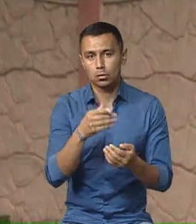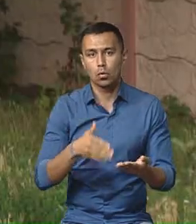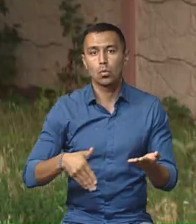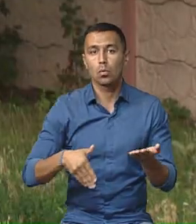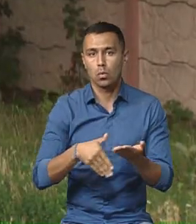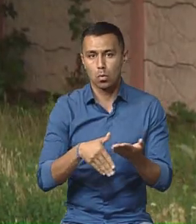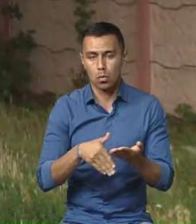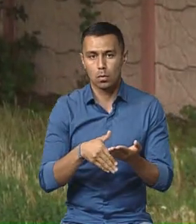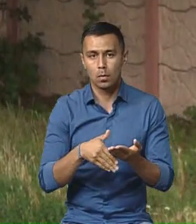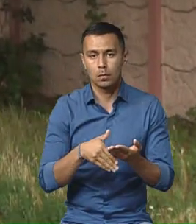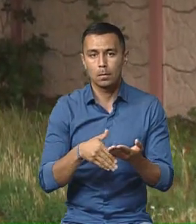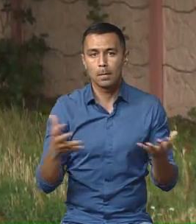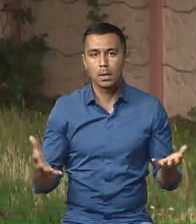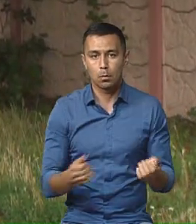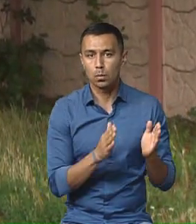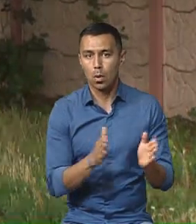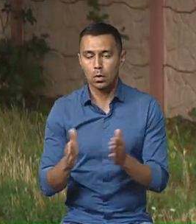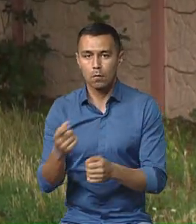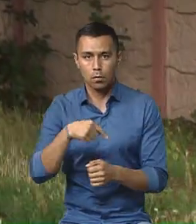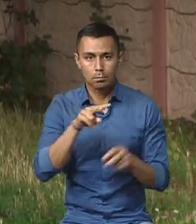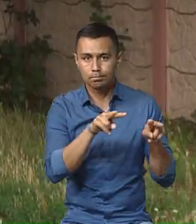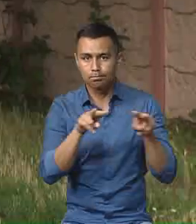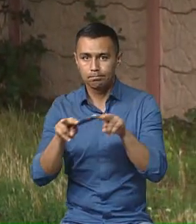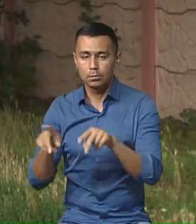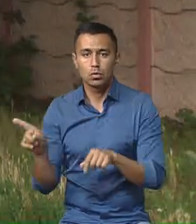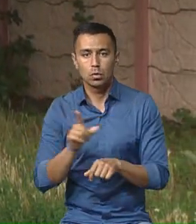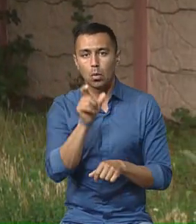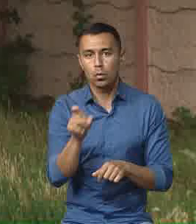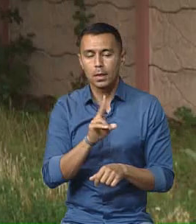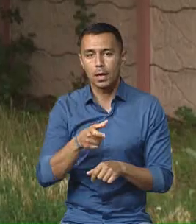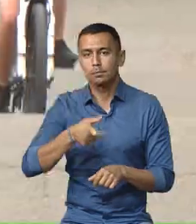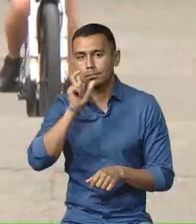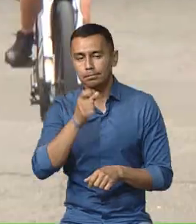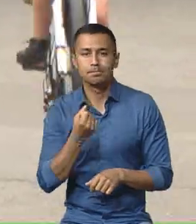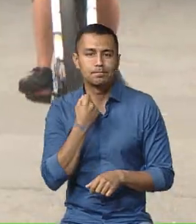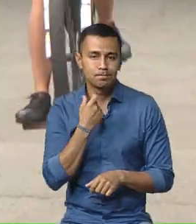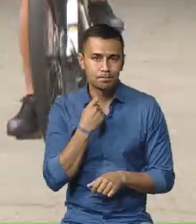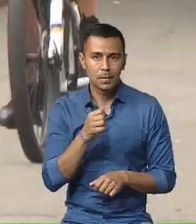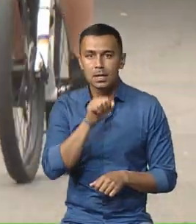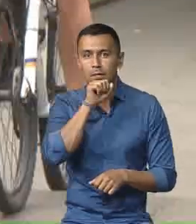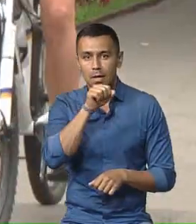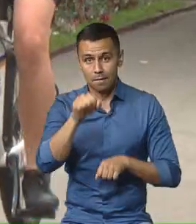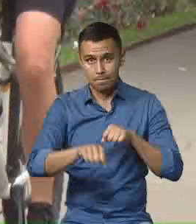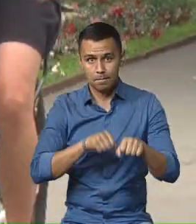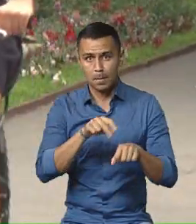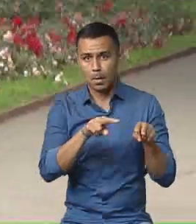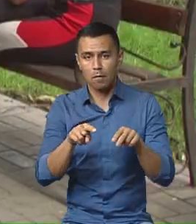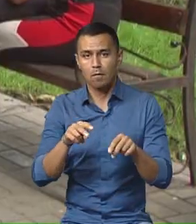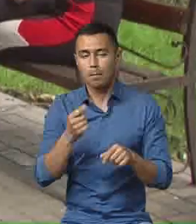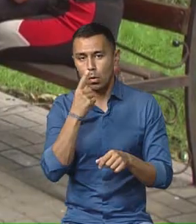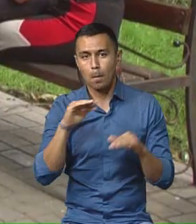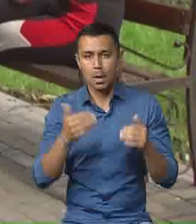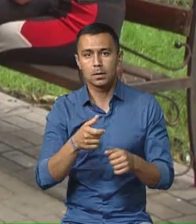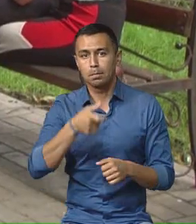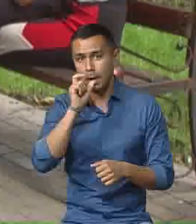допомогу. Вони підтримують порядок, вони слідкують, щоб люди не розпивали спиртні напої. Завдяки велопатрулям у парку менше пиячать,